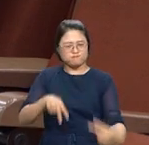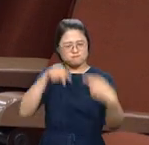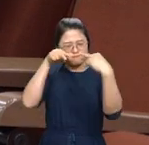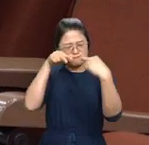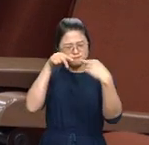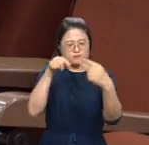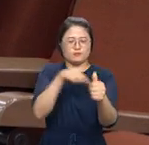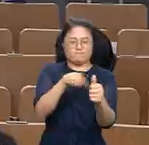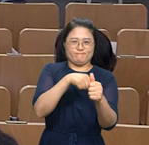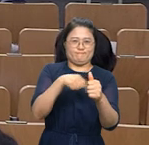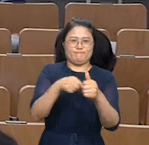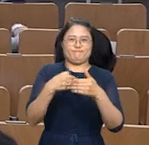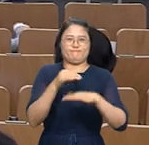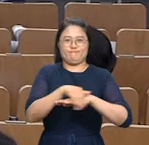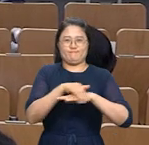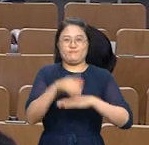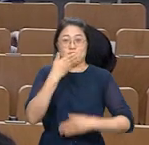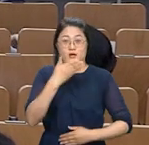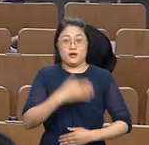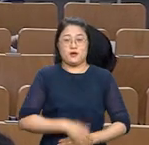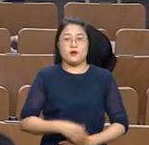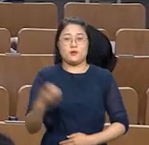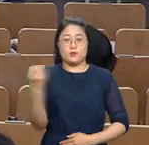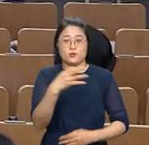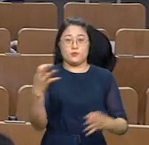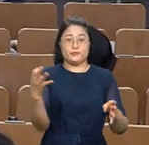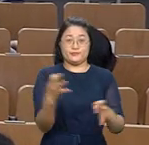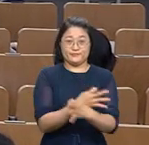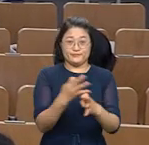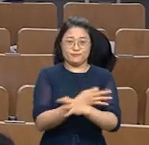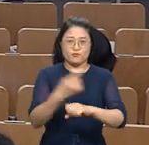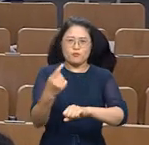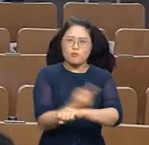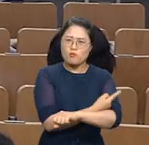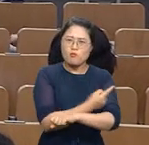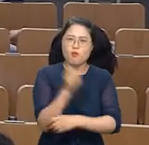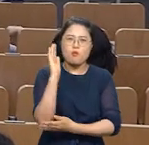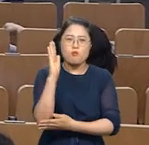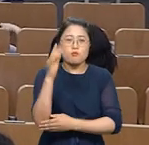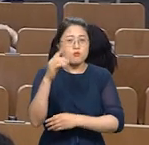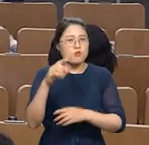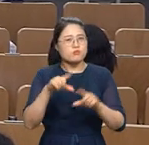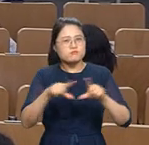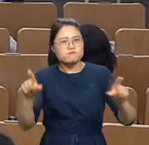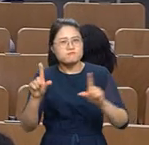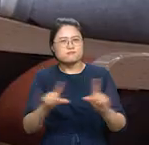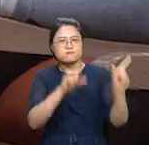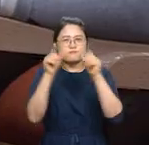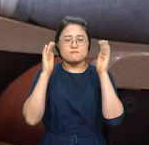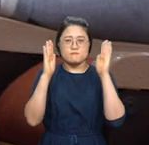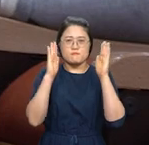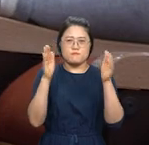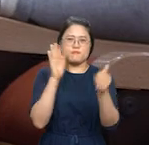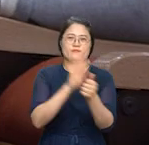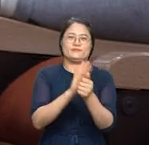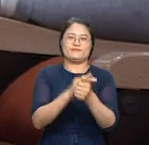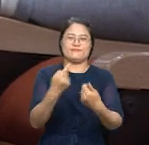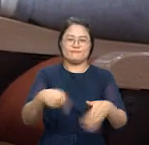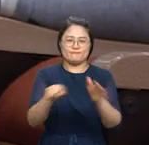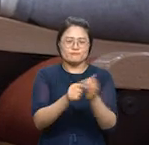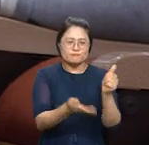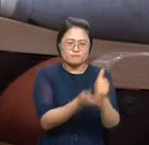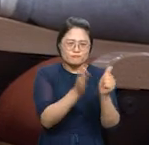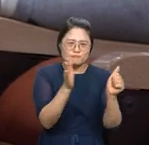수 있었습니다. 또한 격주로 진행되는 특강 이외에도 일상적인 학습을 도모하기 위해 추천 도서